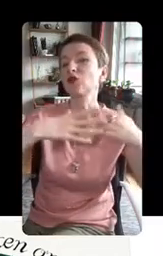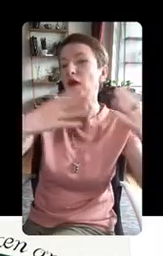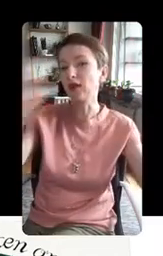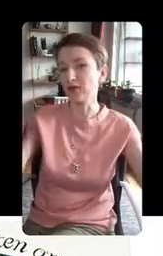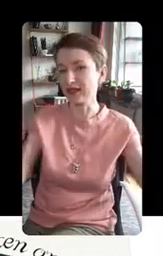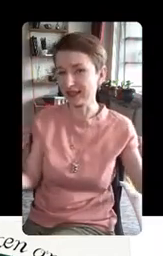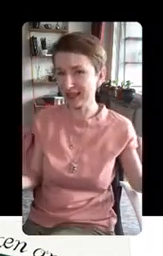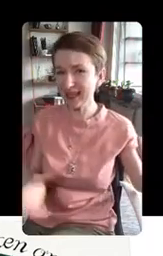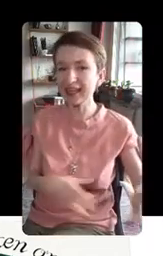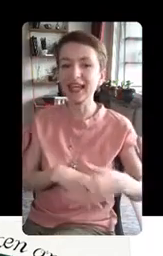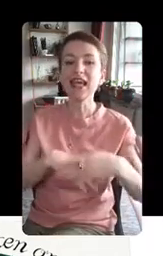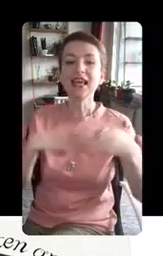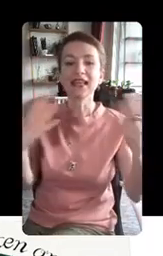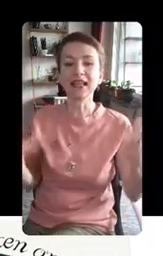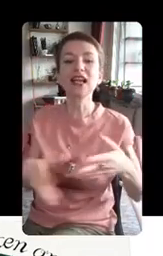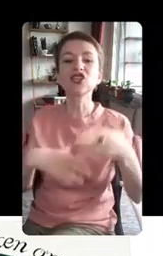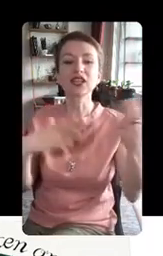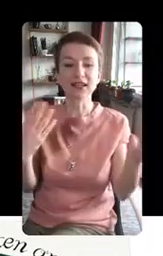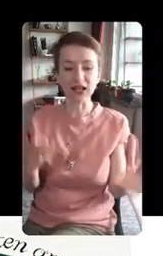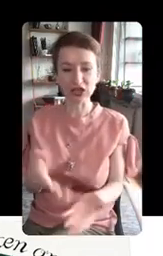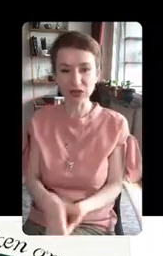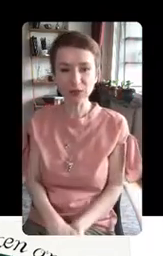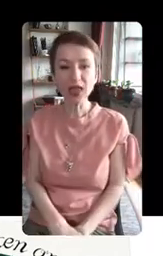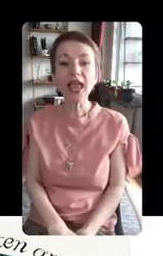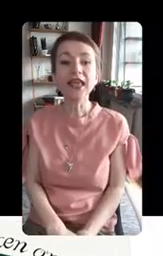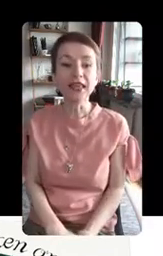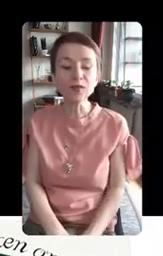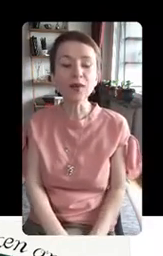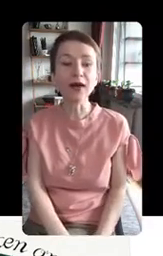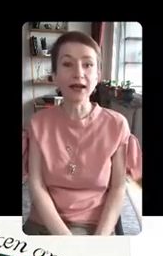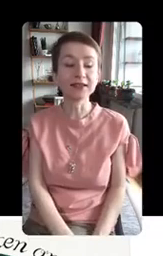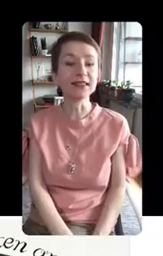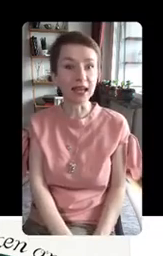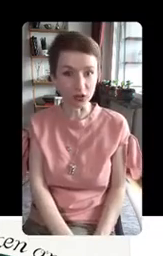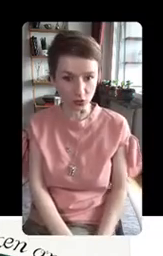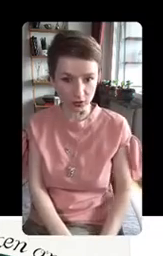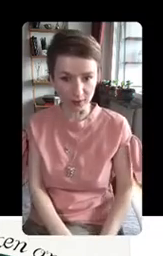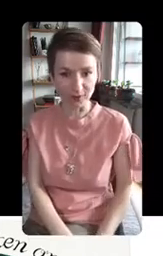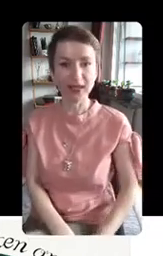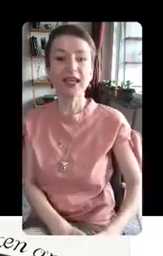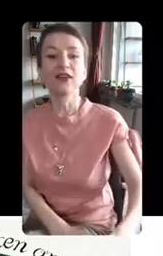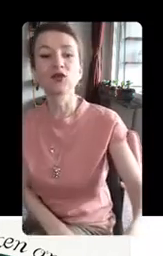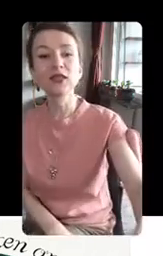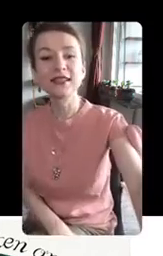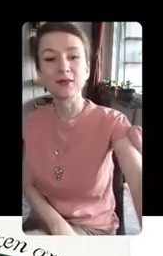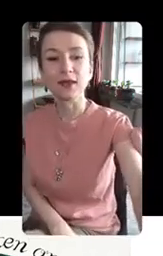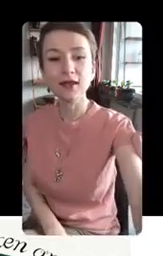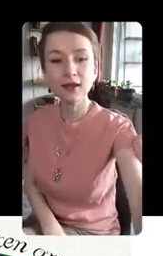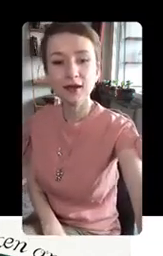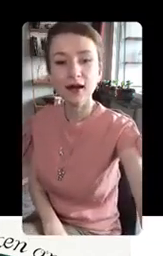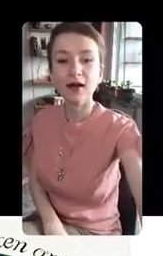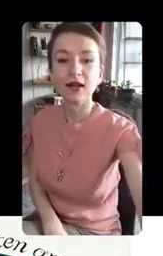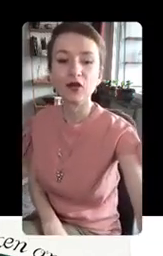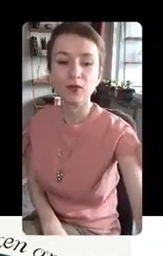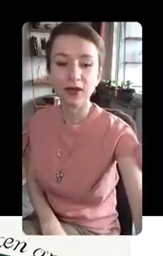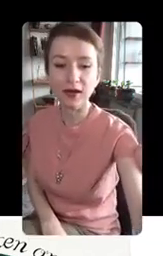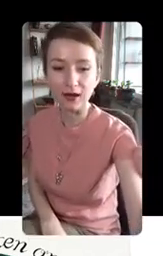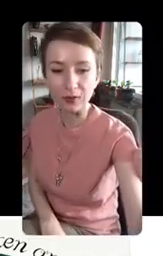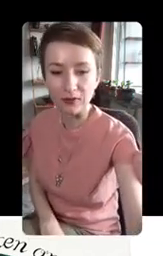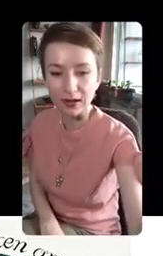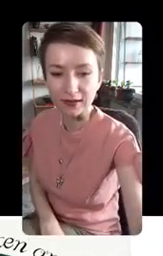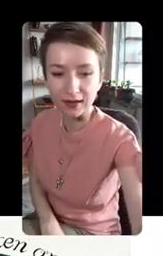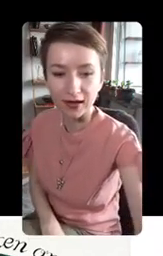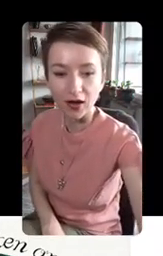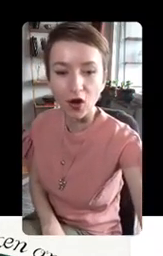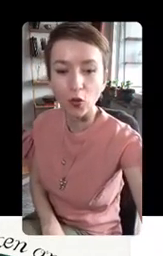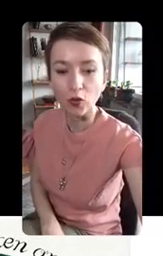поддерживает интеллектуальные беседы и так дальше, и так дальше. И им помогает дядюшка. И вот у этой семьи, к которым